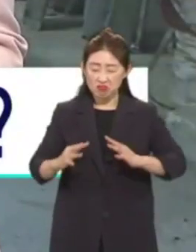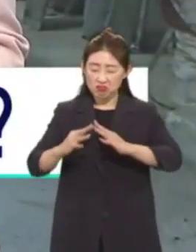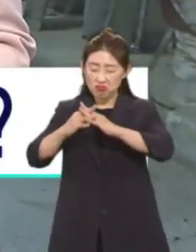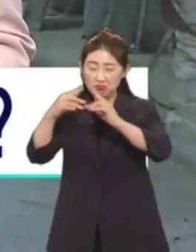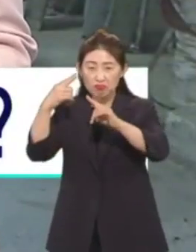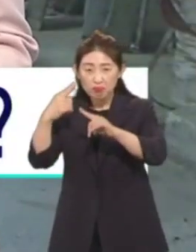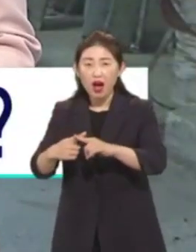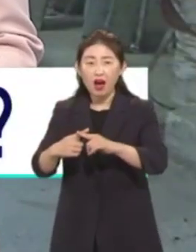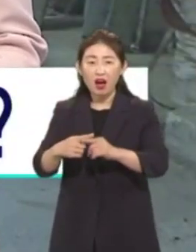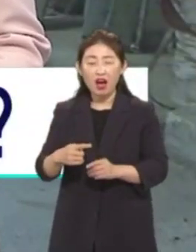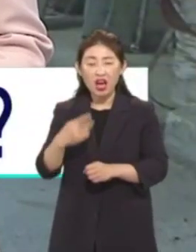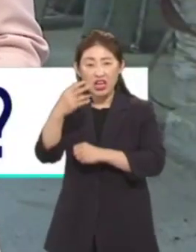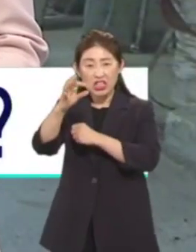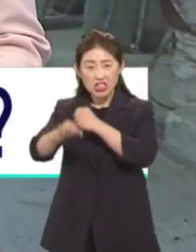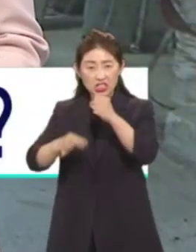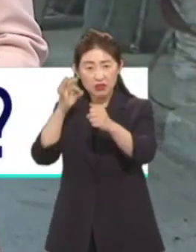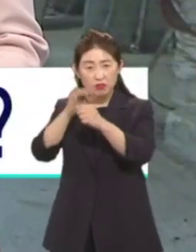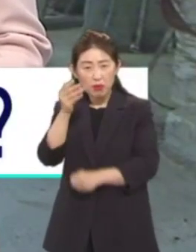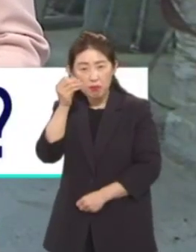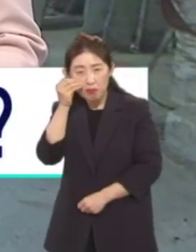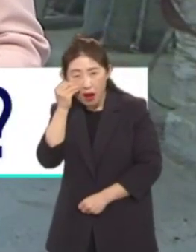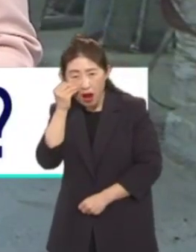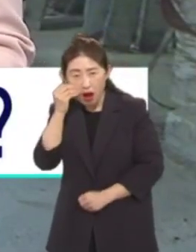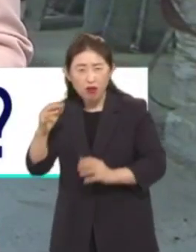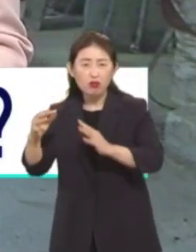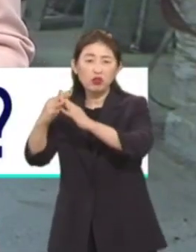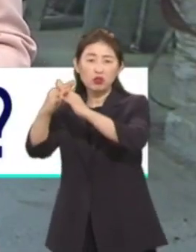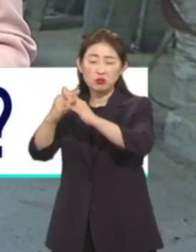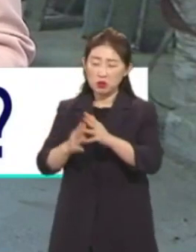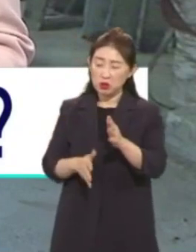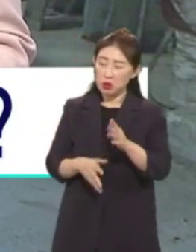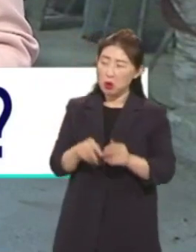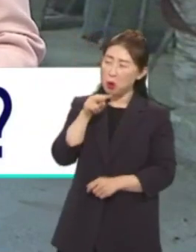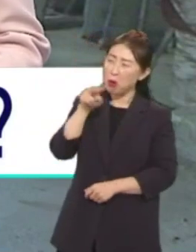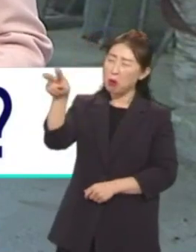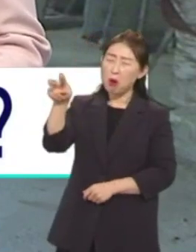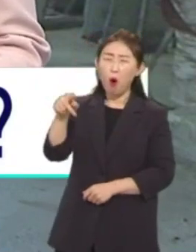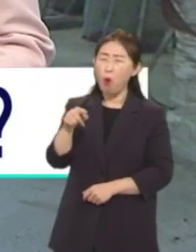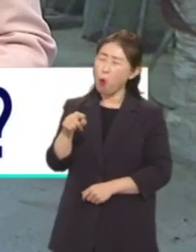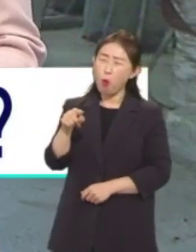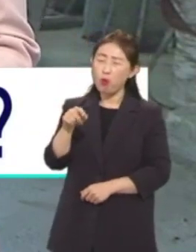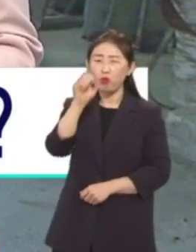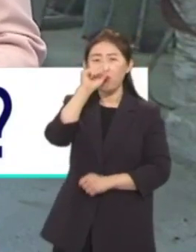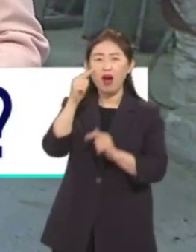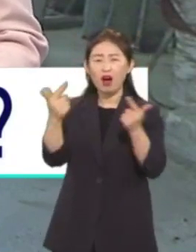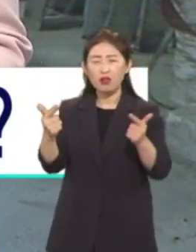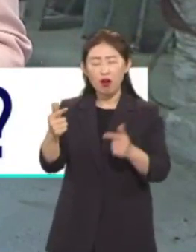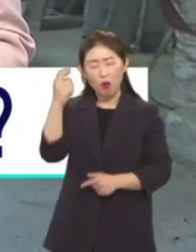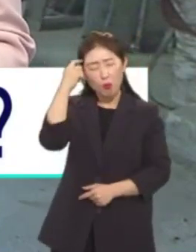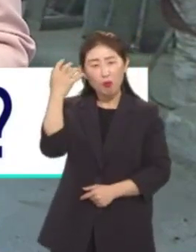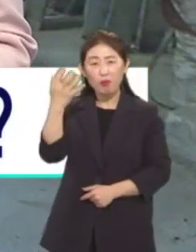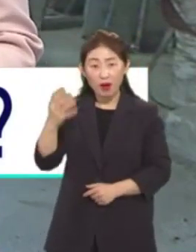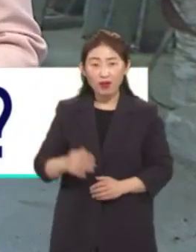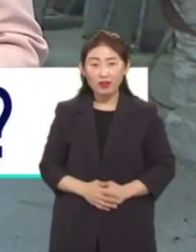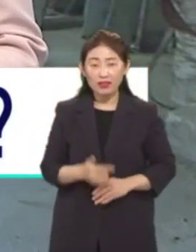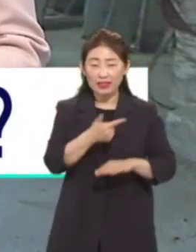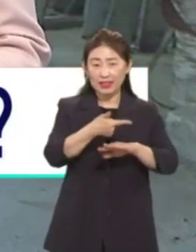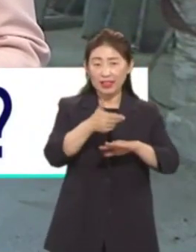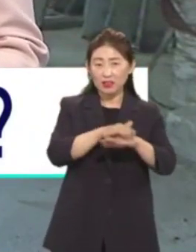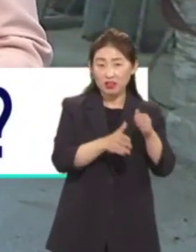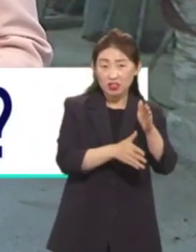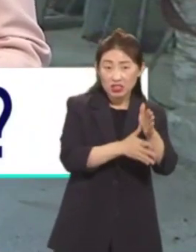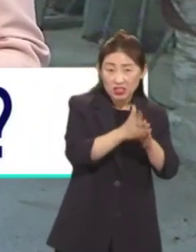공사가 중단돼 10년 넘게 방치된 건축물들은 도심의 흉물로 골칫거리가 된 지 오랜데요. 최근 대전시가